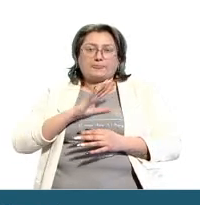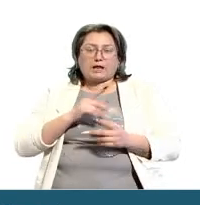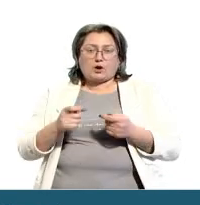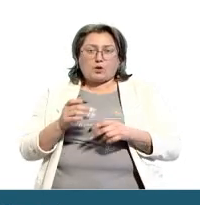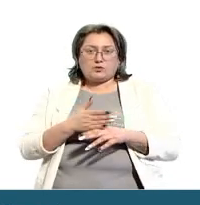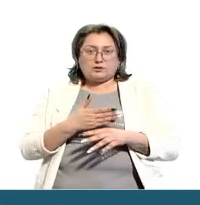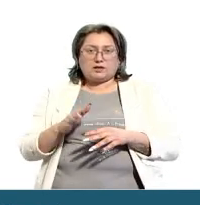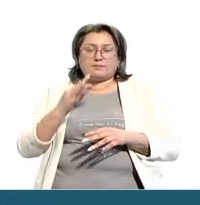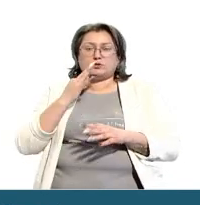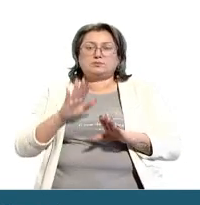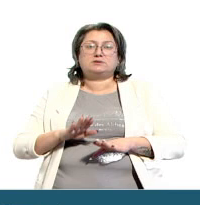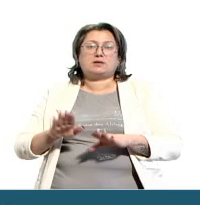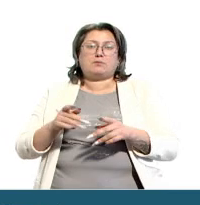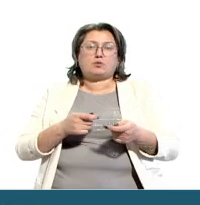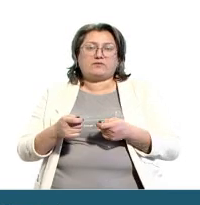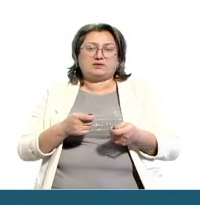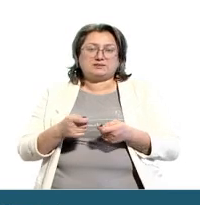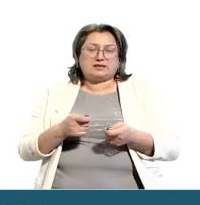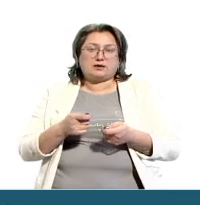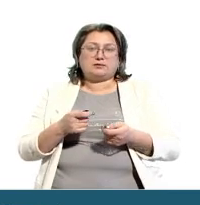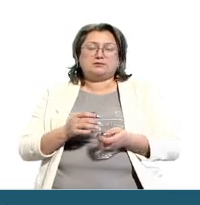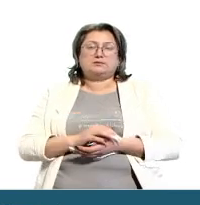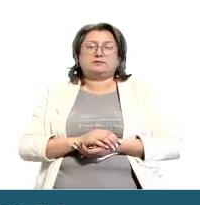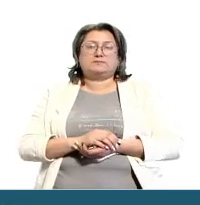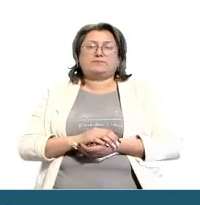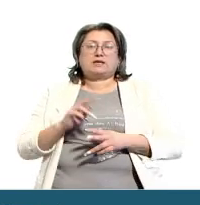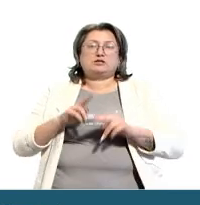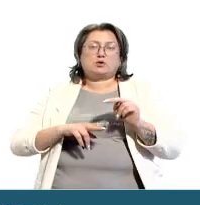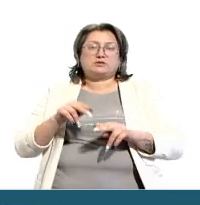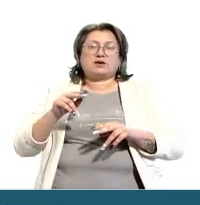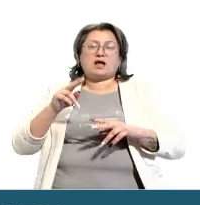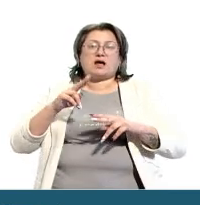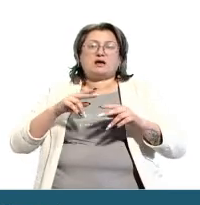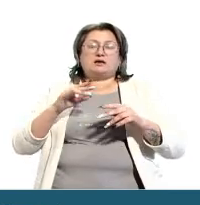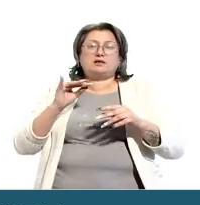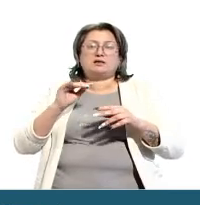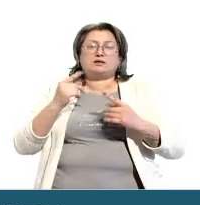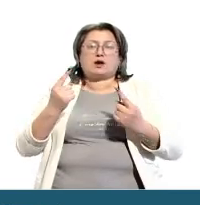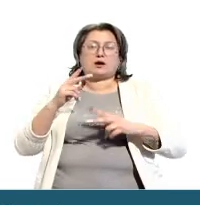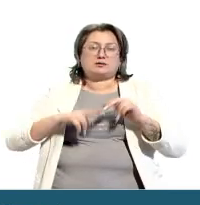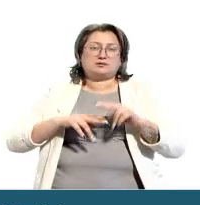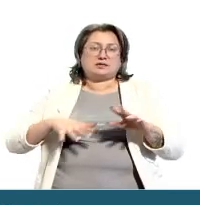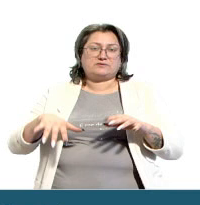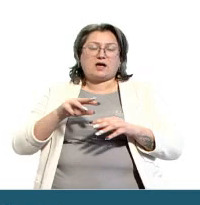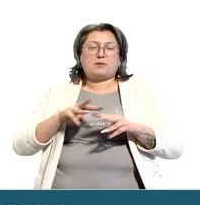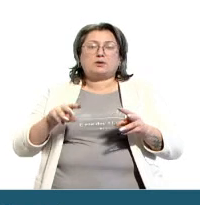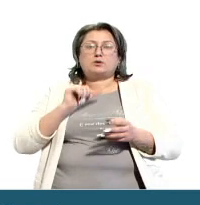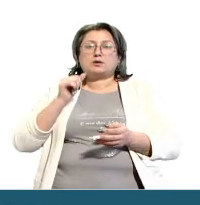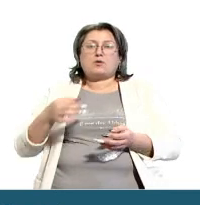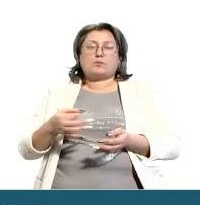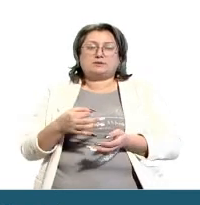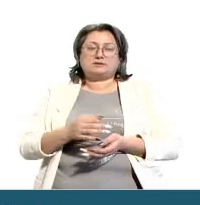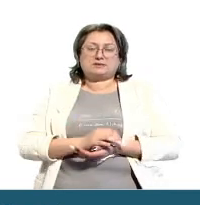сәулет және қала құрылысы басқармасында бөлім басшысы, кейін басшының орынбасары, Қостанай су кәсіпорнының жетекші